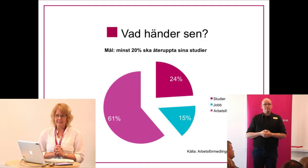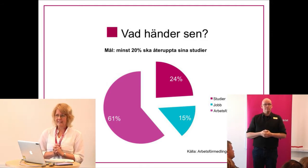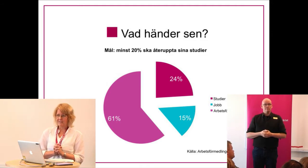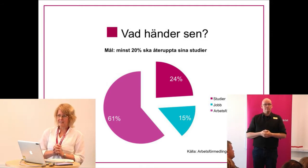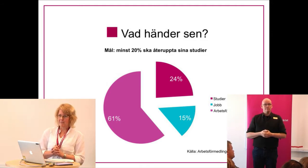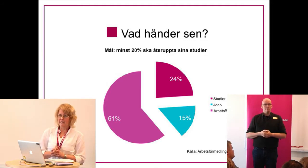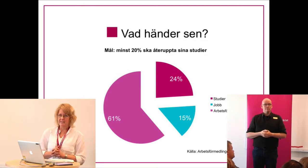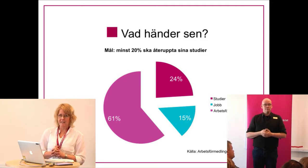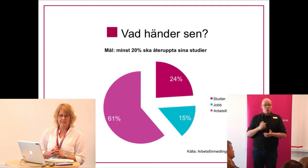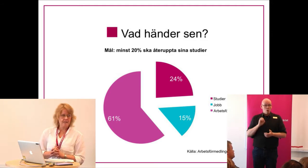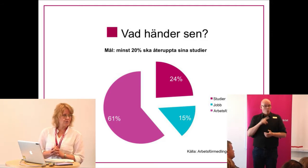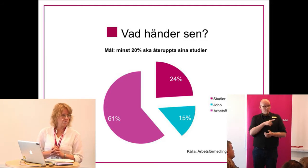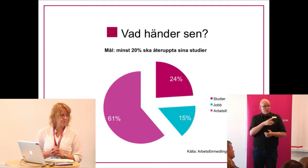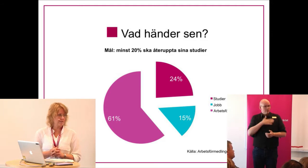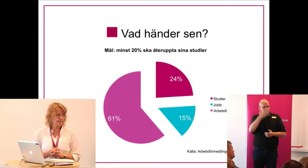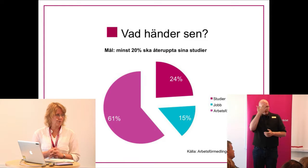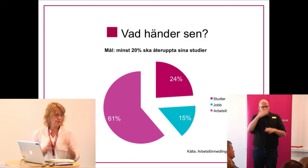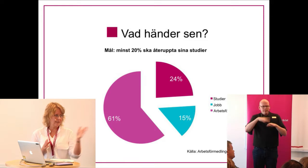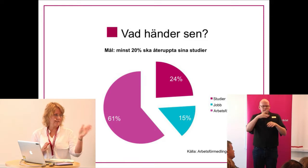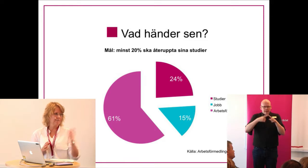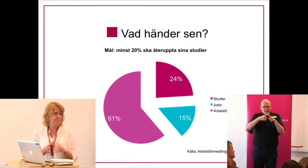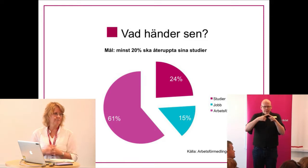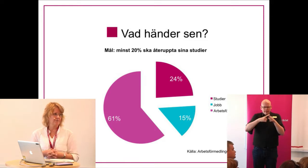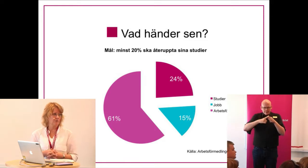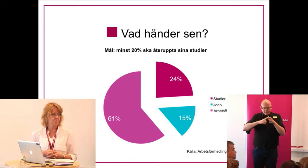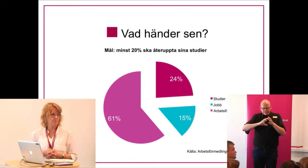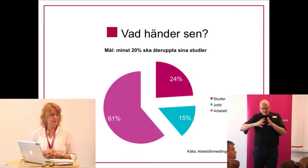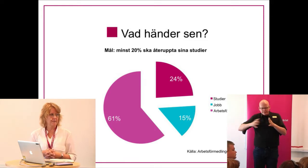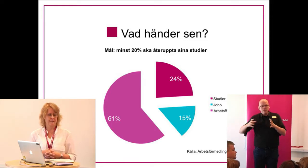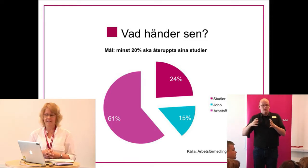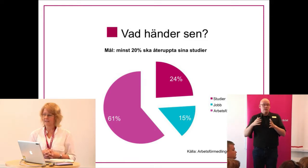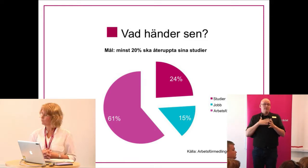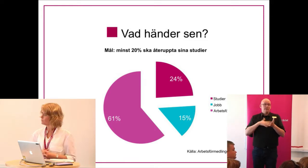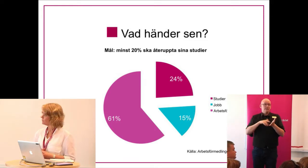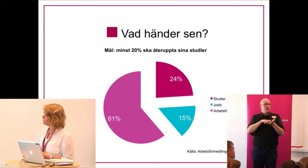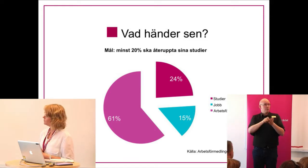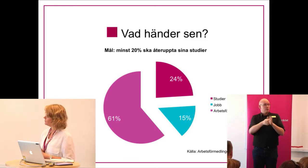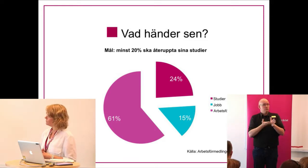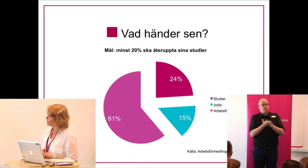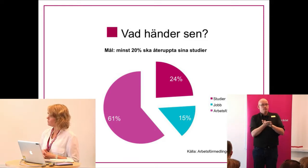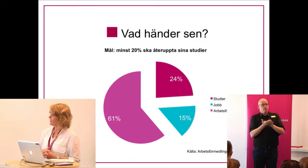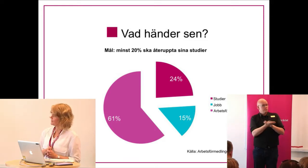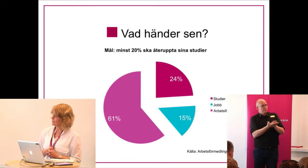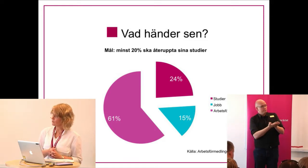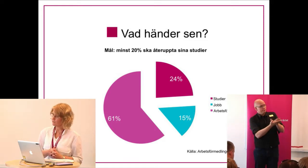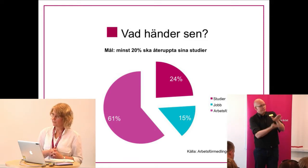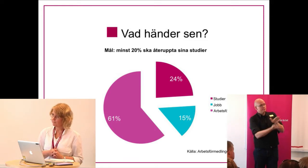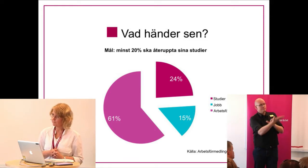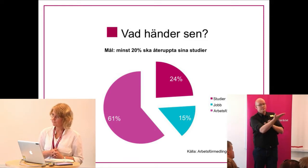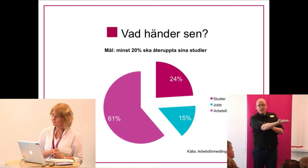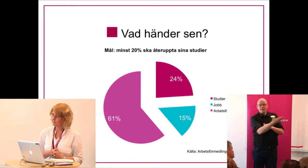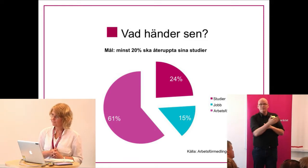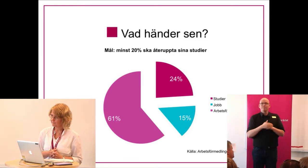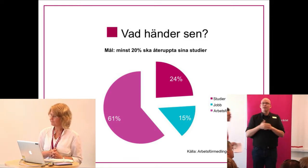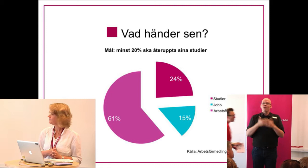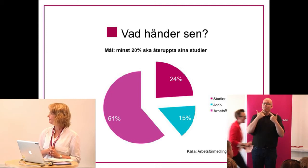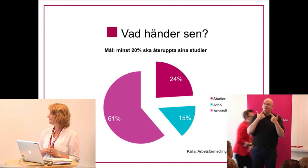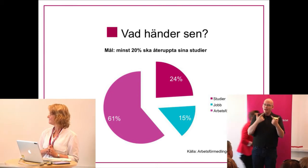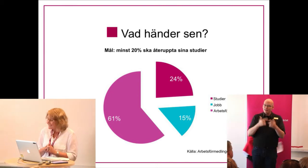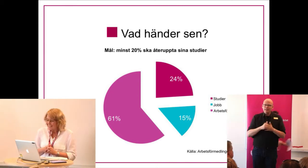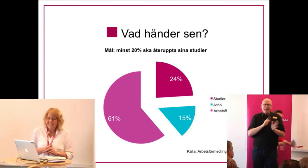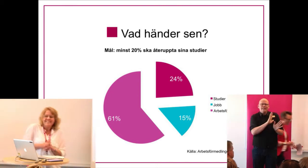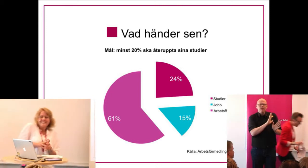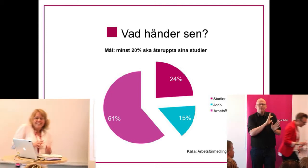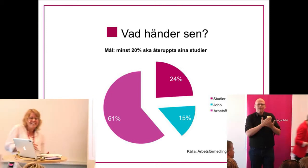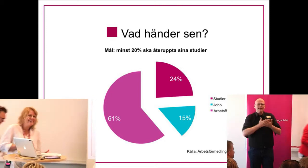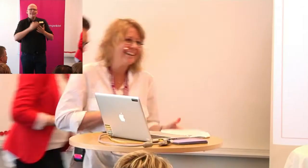Vill ni veta mer detaljer så finns rapporten utprintad där. Och med det tackar jag för mig. Nej, tackar inte för det